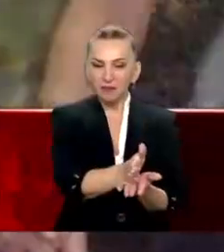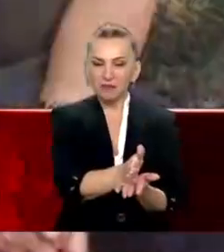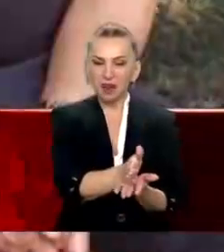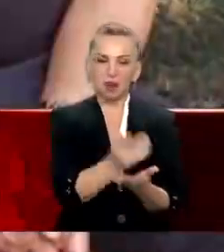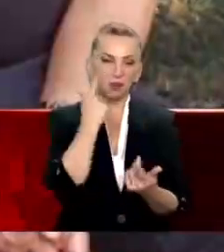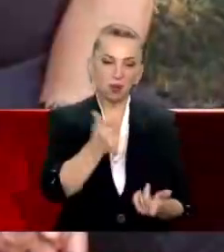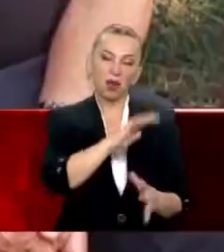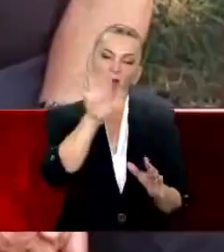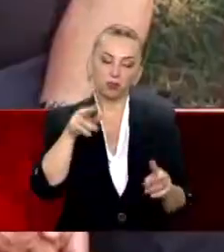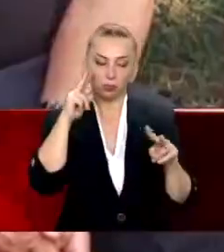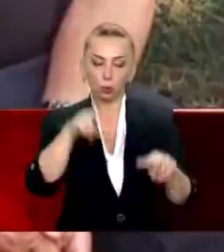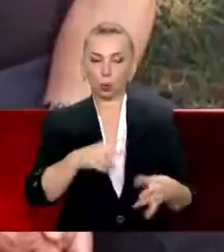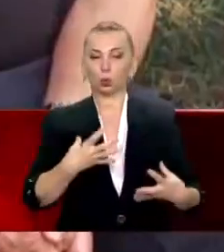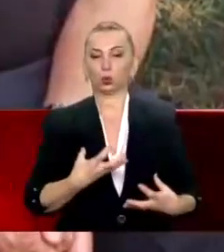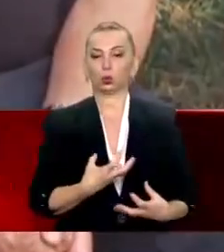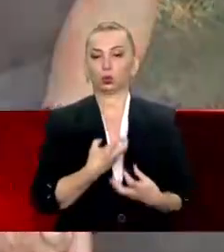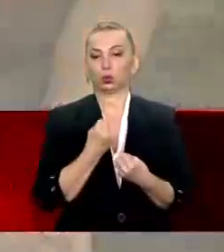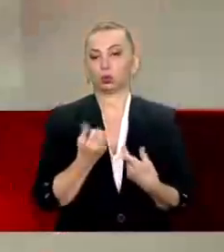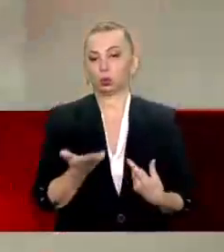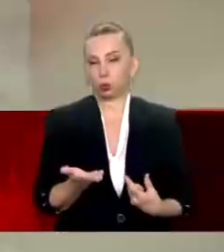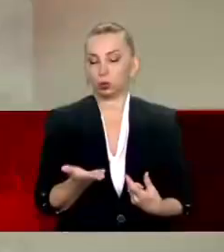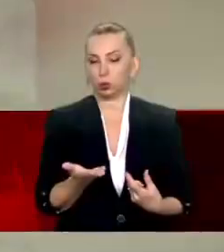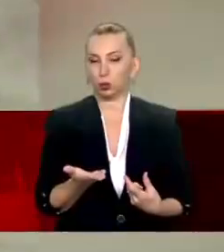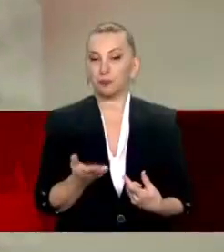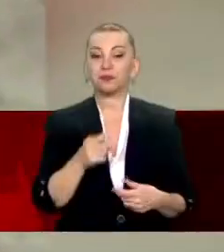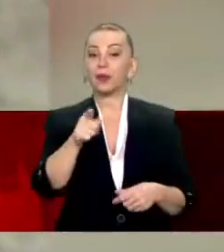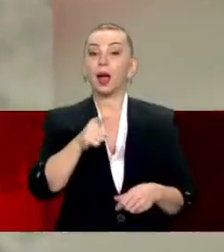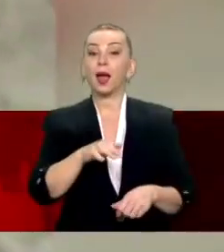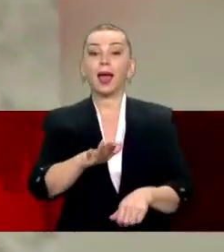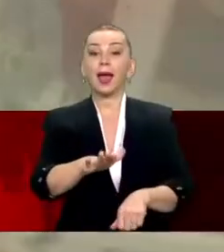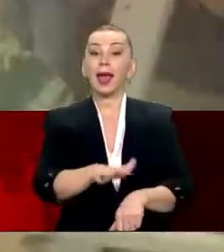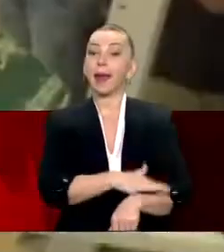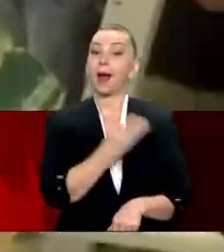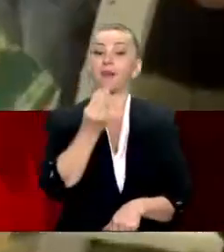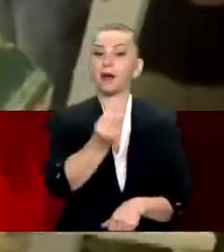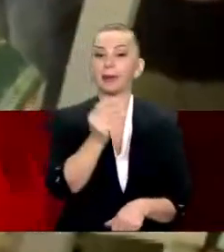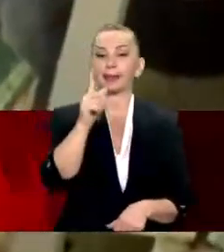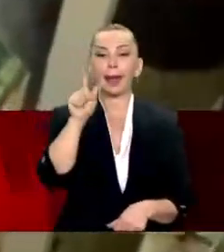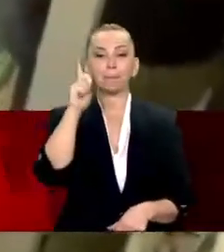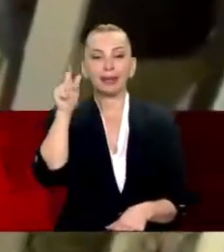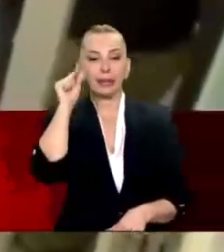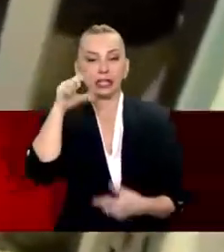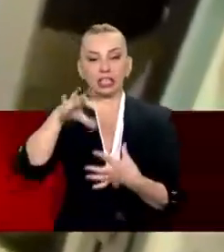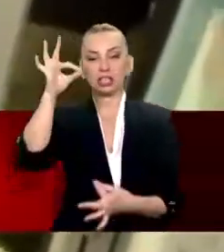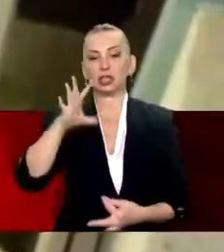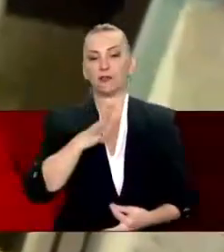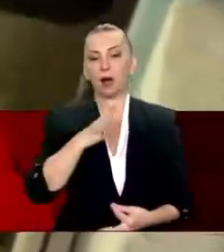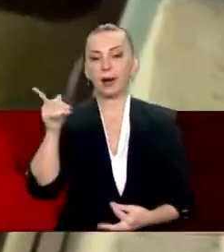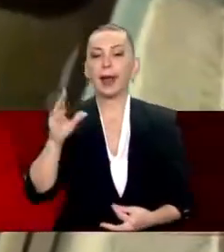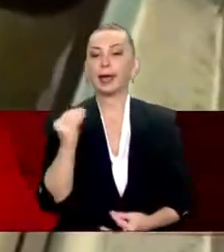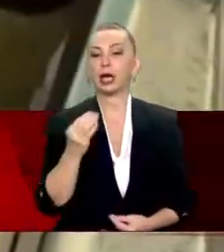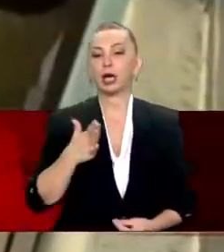kaldıramadı. Çünkü orada hakkını helal etmesi gereken tek bir kişi vardı. Sevgili yavrum Sıla